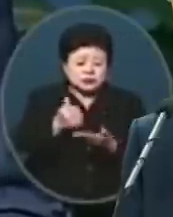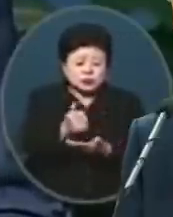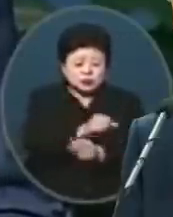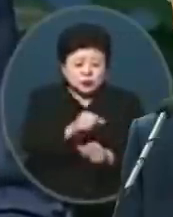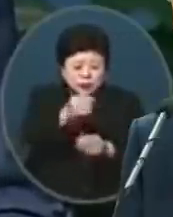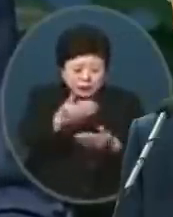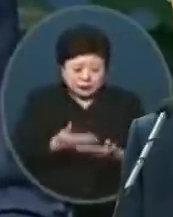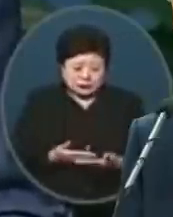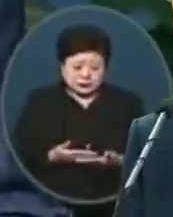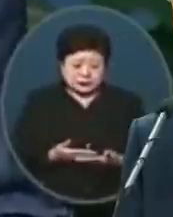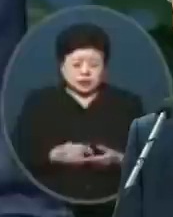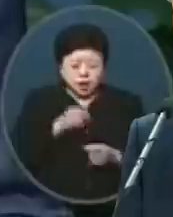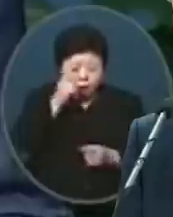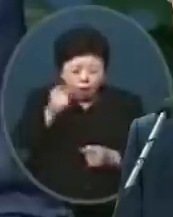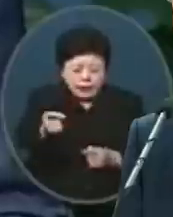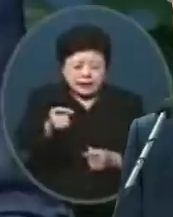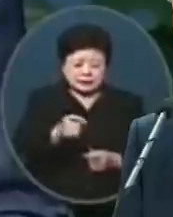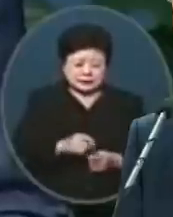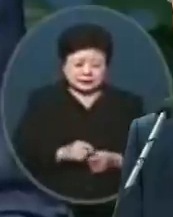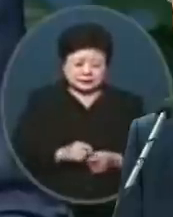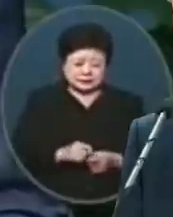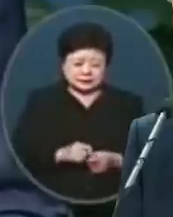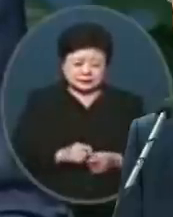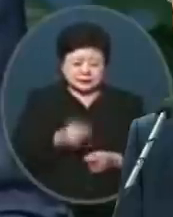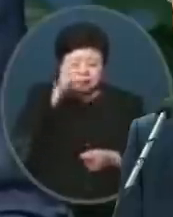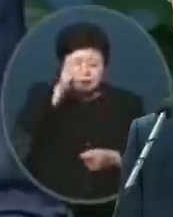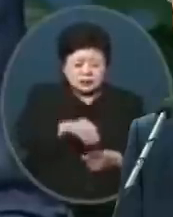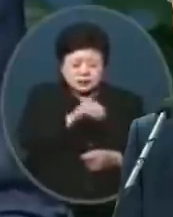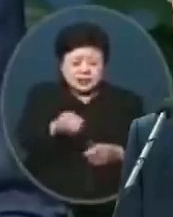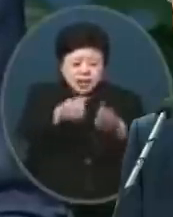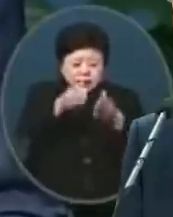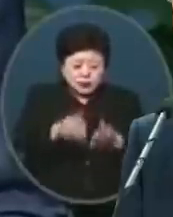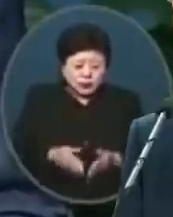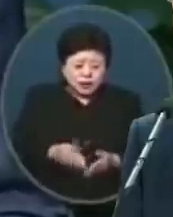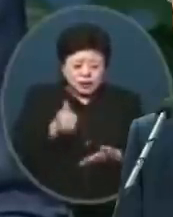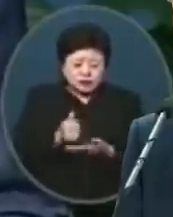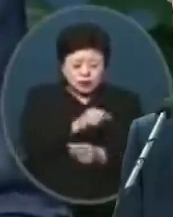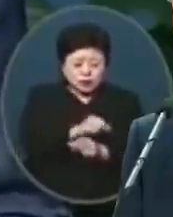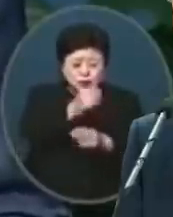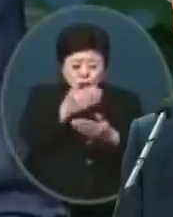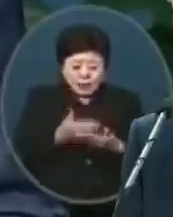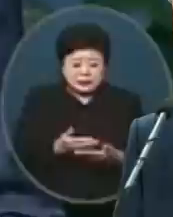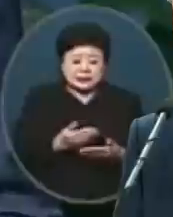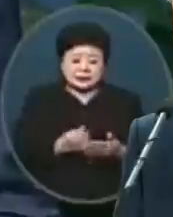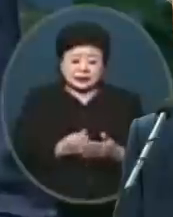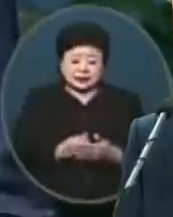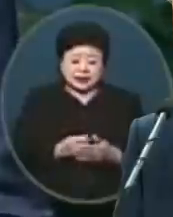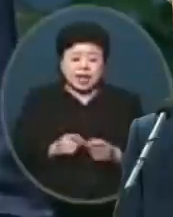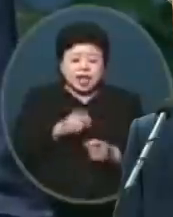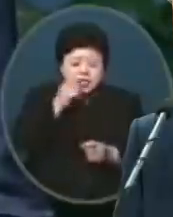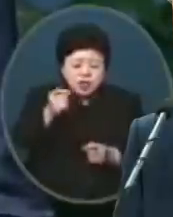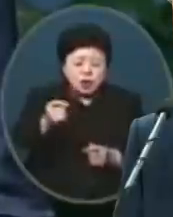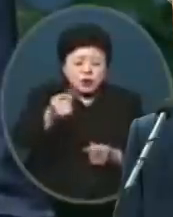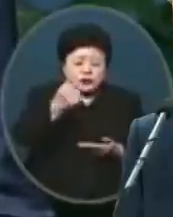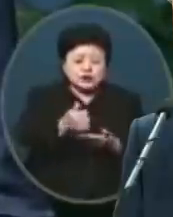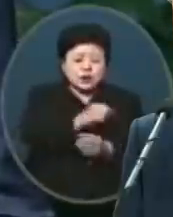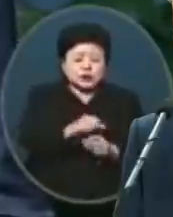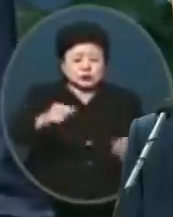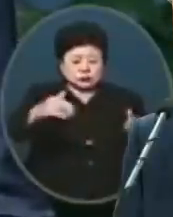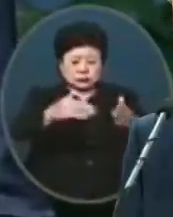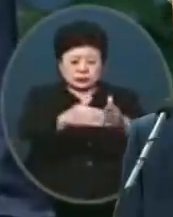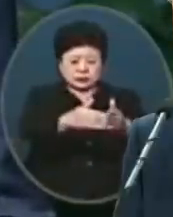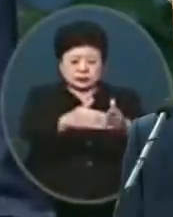것입니다. 여러분에게 십자가를 통해서 하나님이 죄사함을 주실 때 영원한 죄사함을